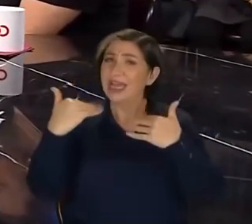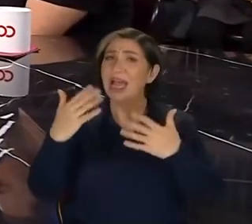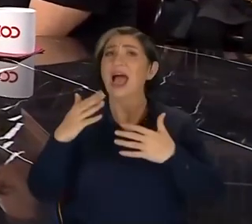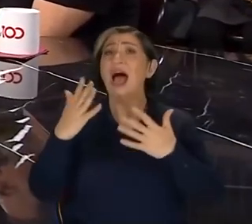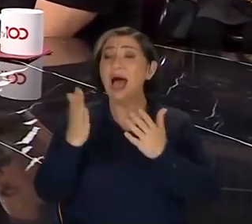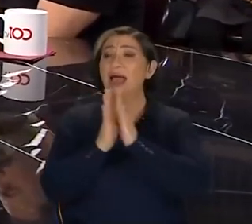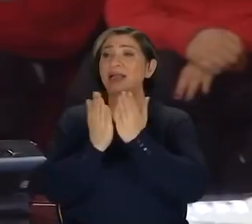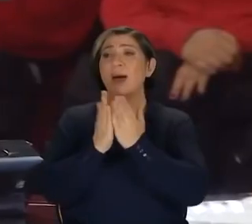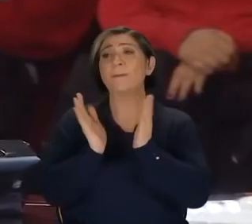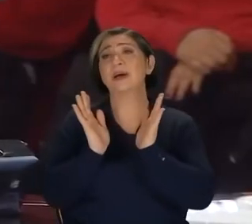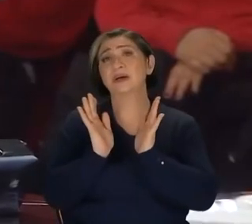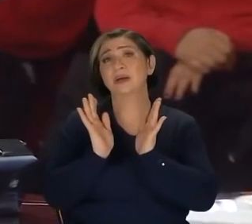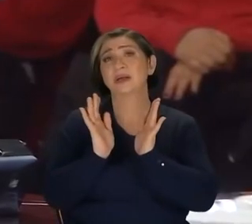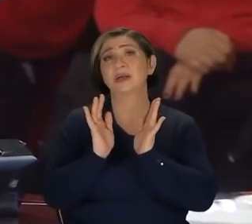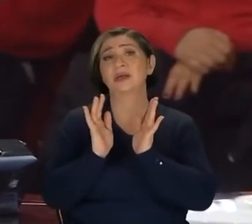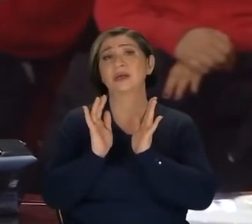Ha kitap mı?